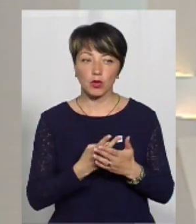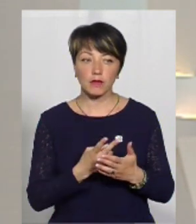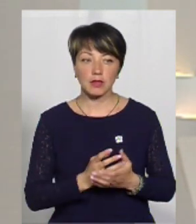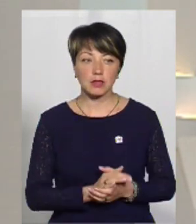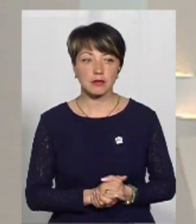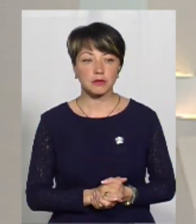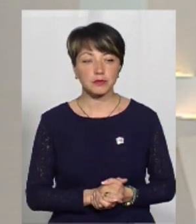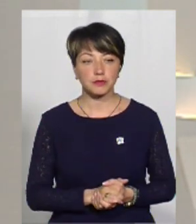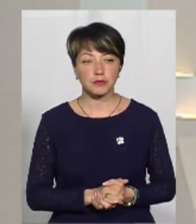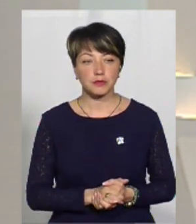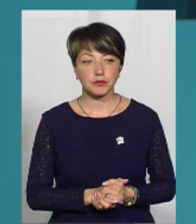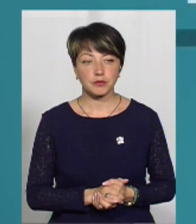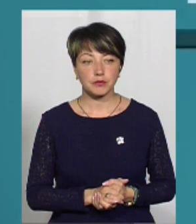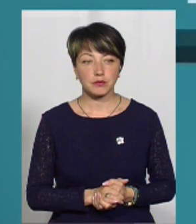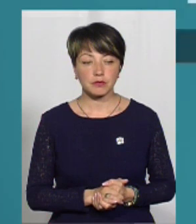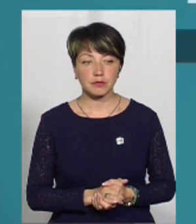подивитися, як це було.